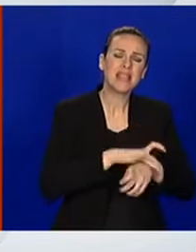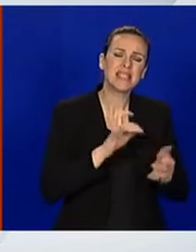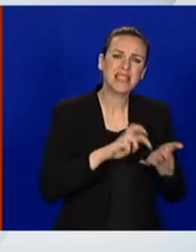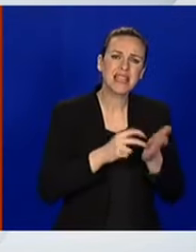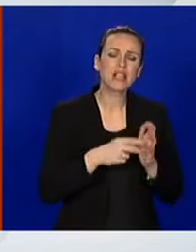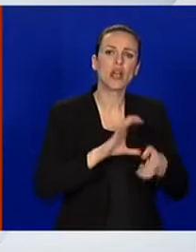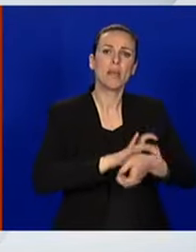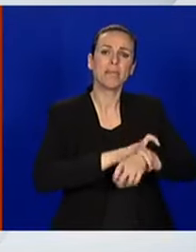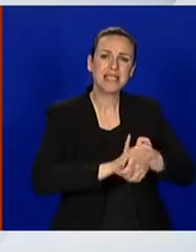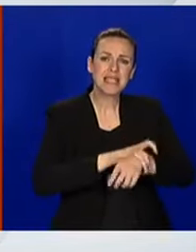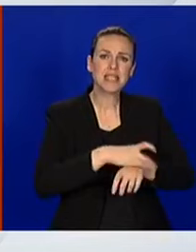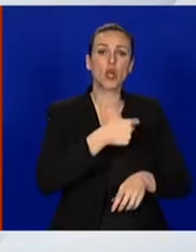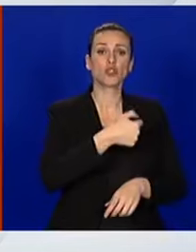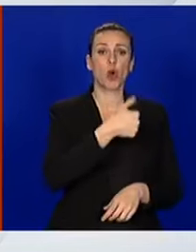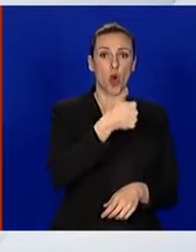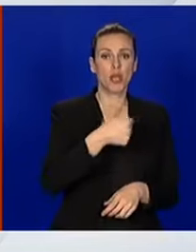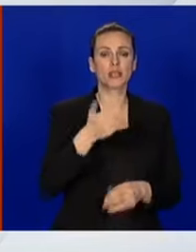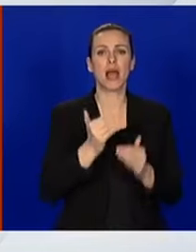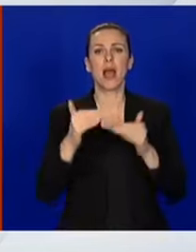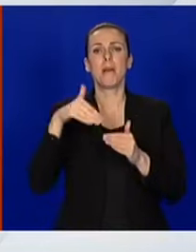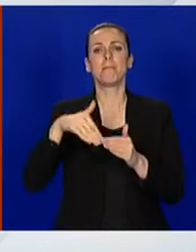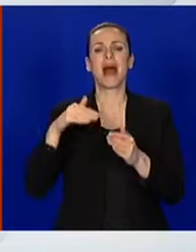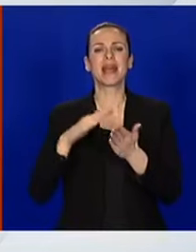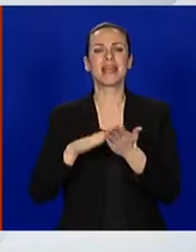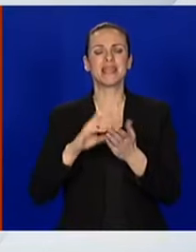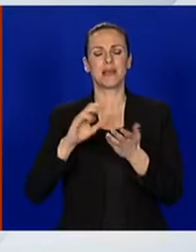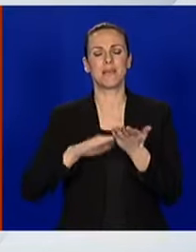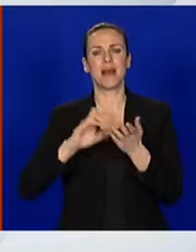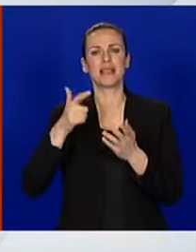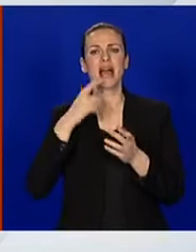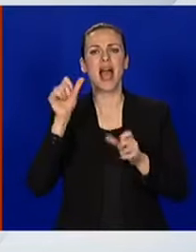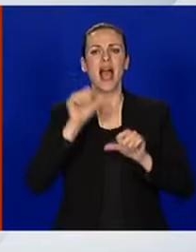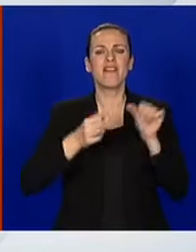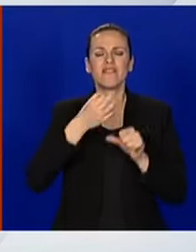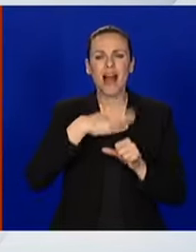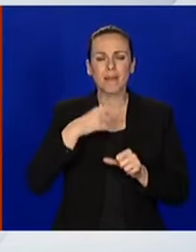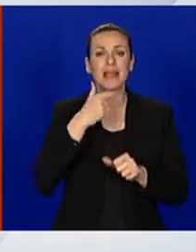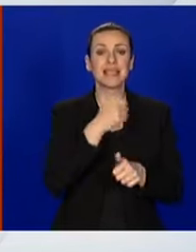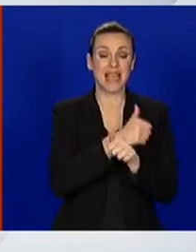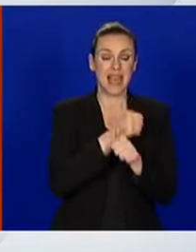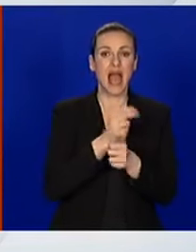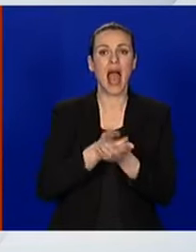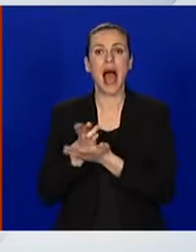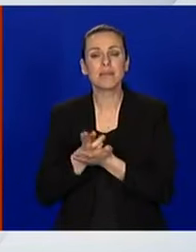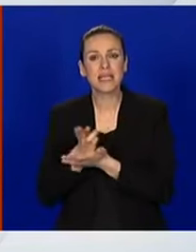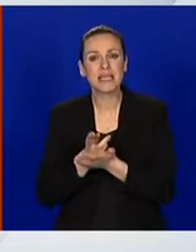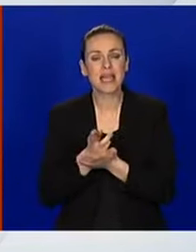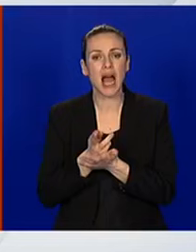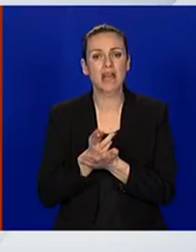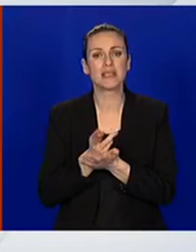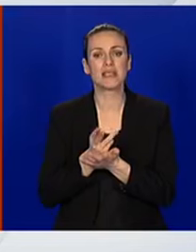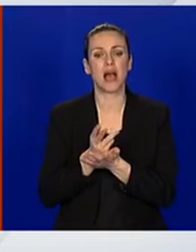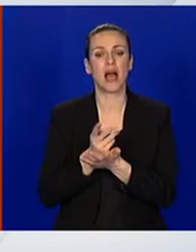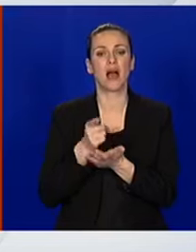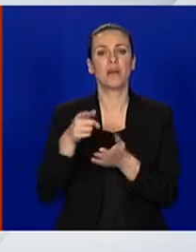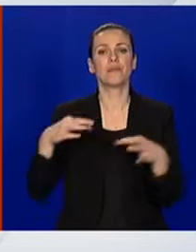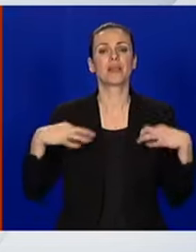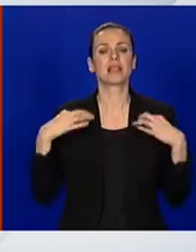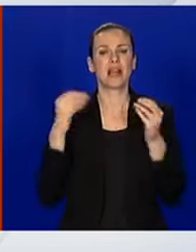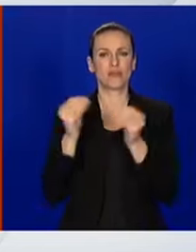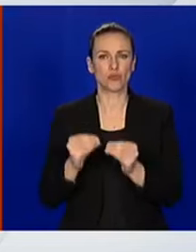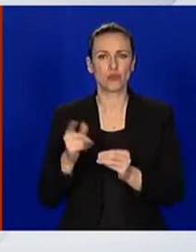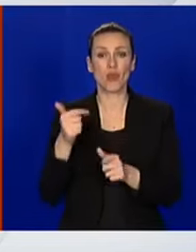101. Magistri farmacije i biokemije 11. Administracija u zdravstvenom